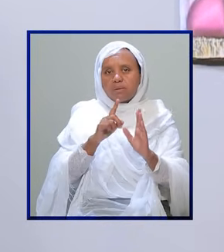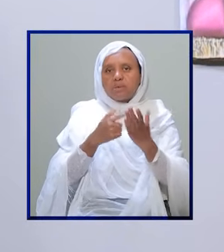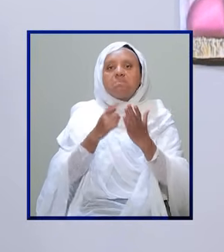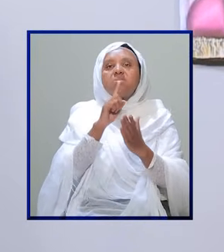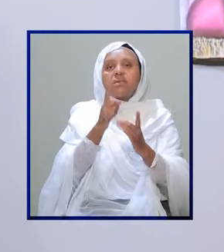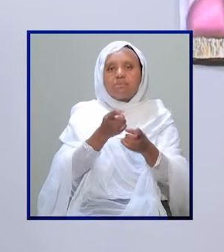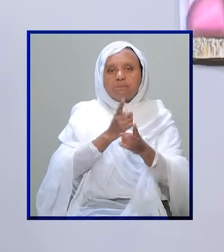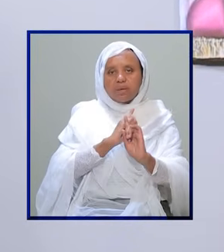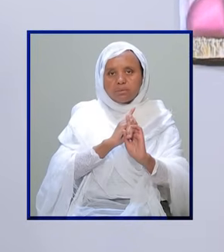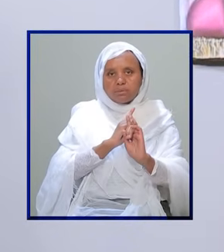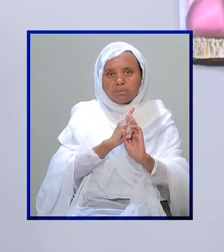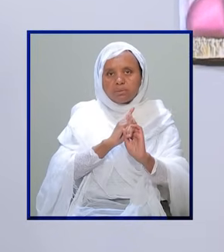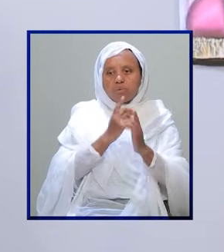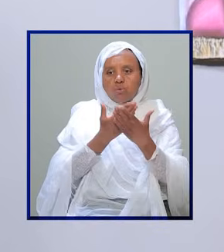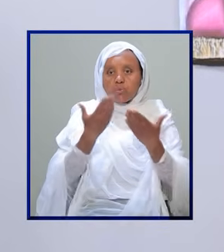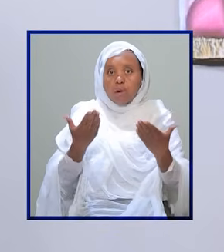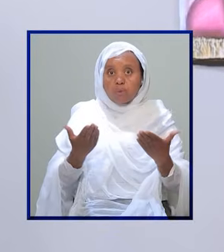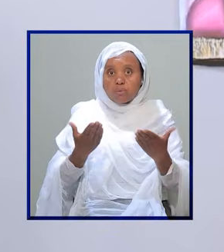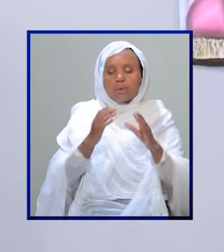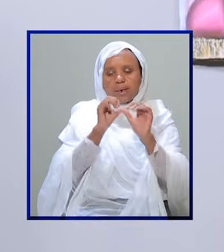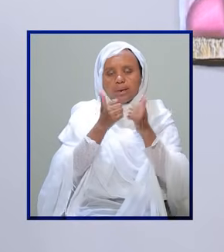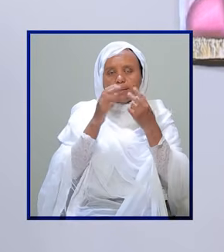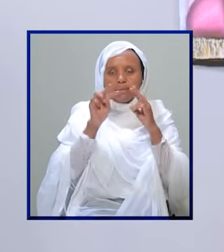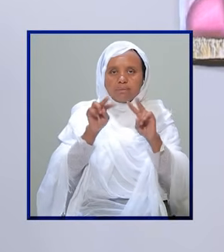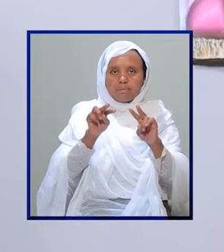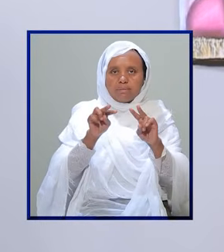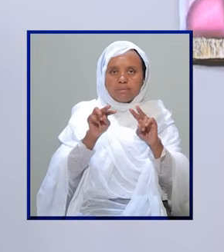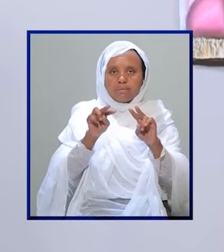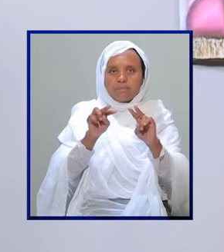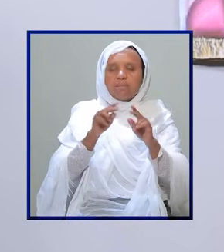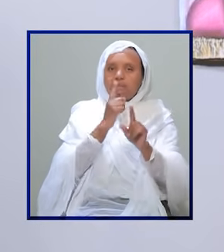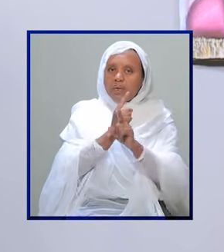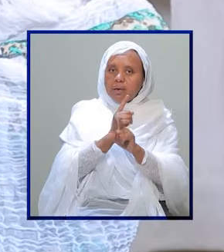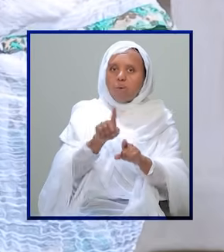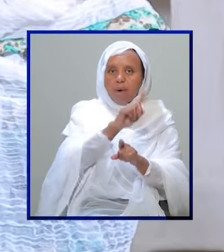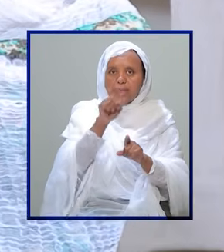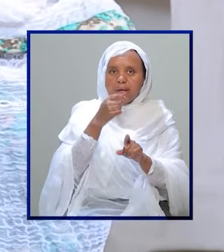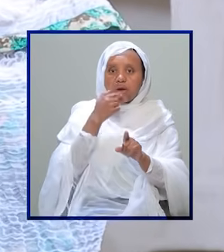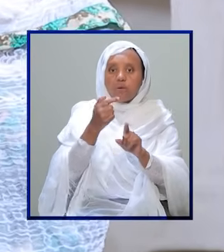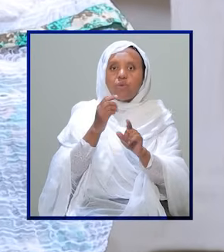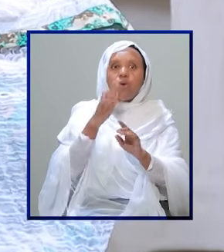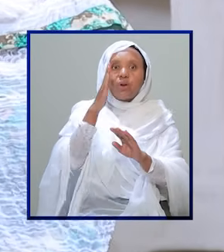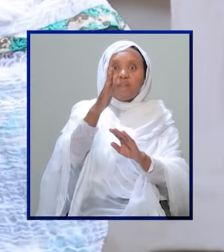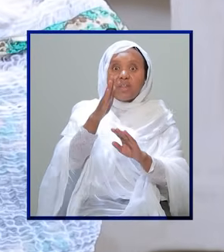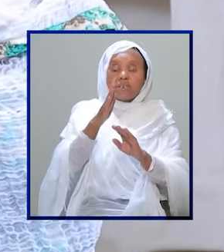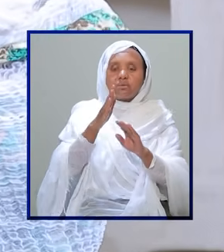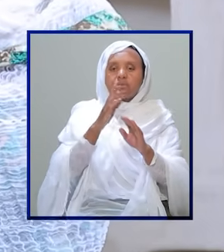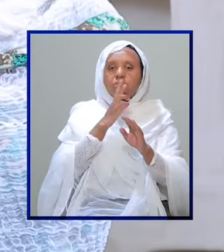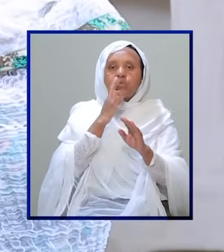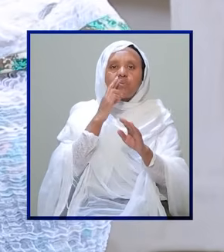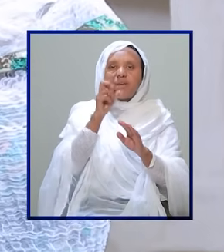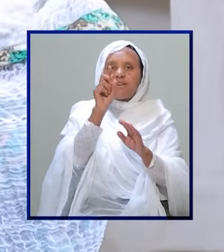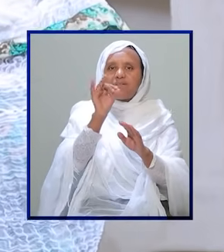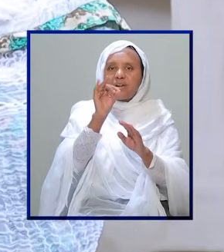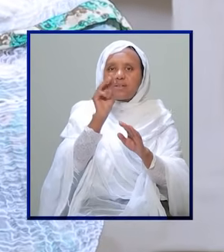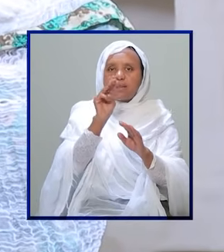ምን ትሉኛላችሁ? ጉዳዩንስ እንዴት ታዩታላችሁ? ልክ ነው ወይ የሚል ነው። እንግዲህ ከፊታችን ጾመ ፍልሰታ እየመጣች